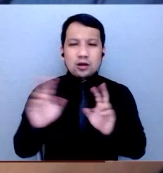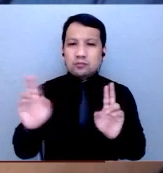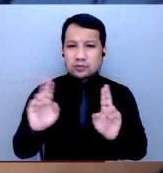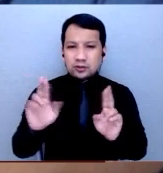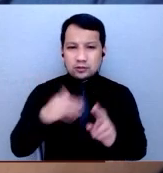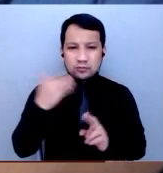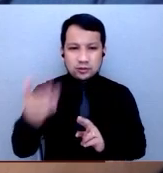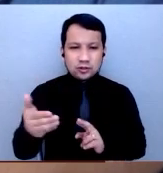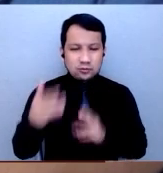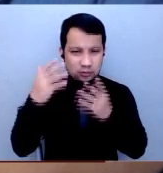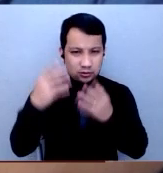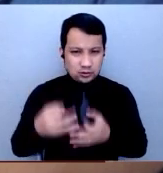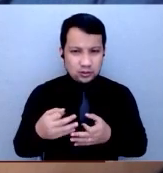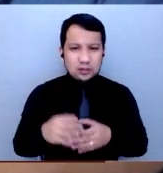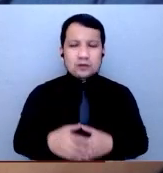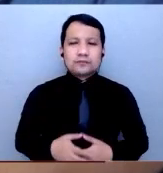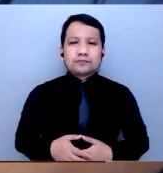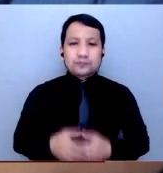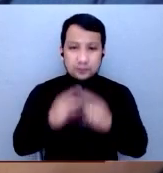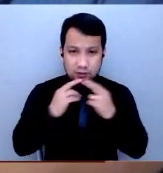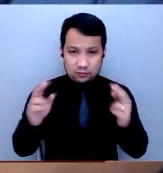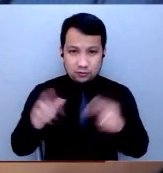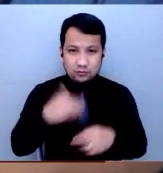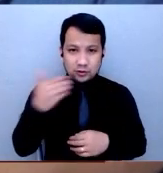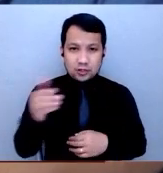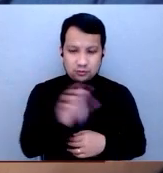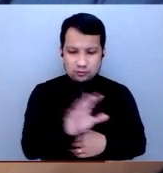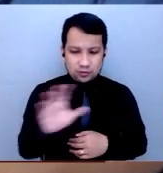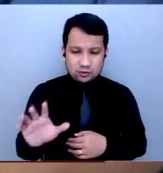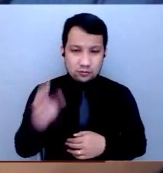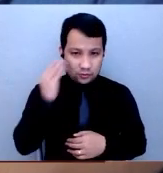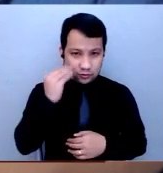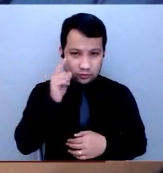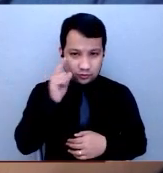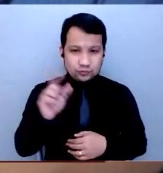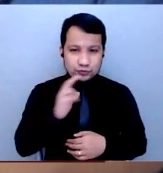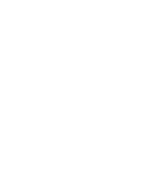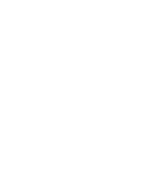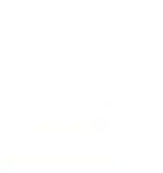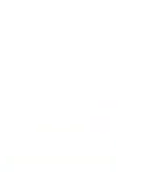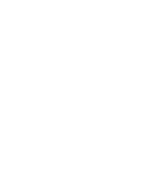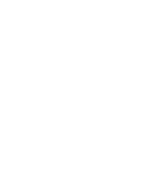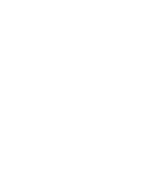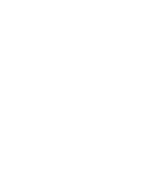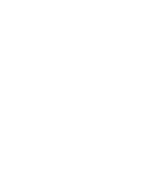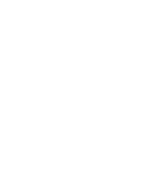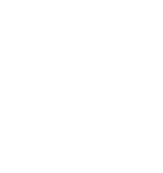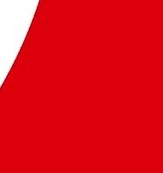kanilang desisyon. Nagbabalita mula sa frontline, Mean Los Baños, News 5.